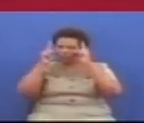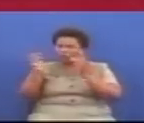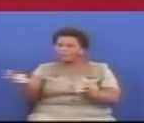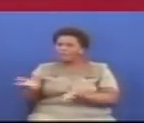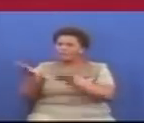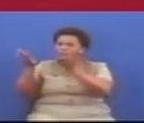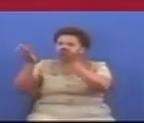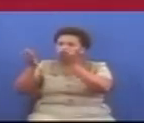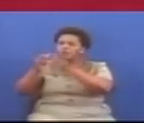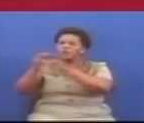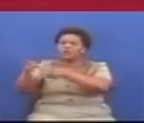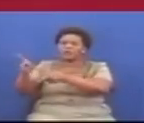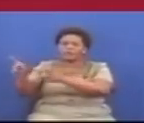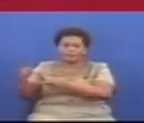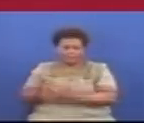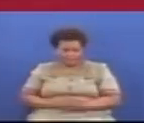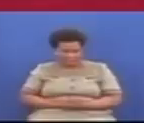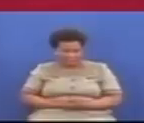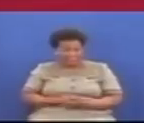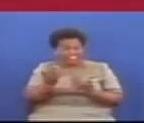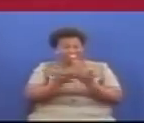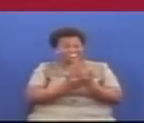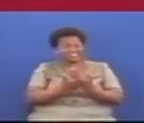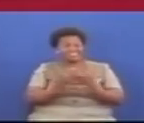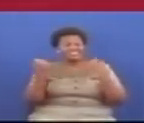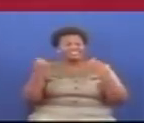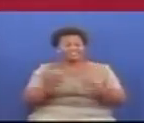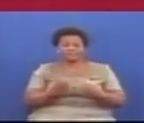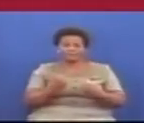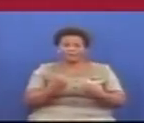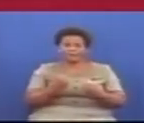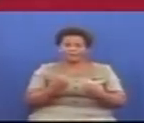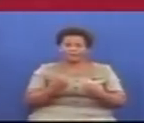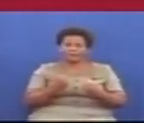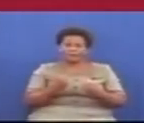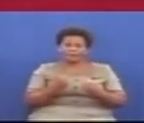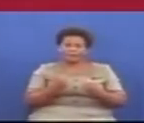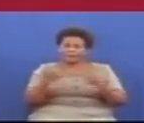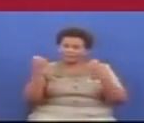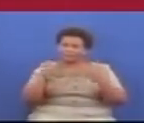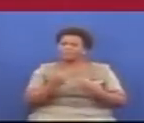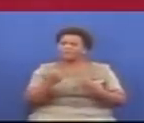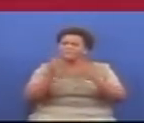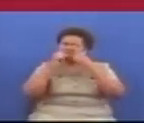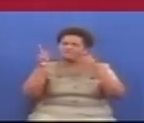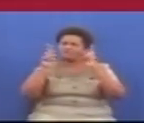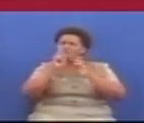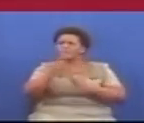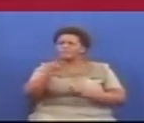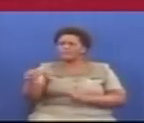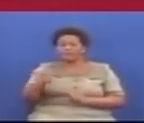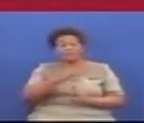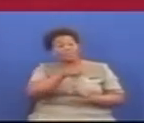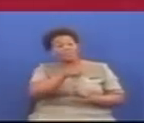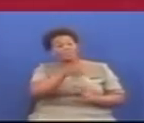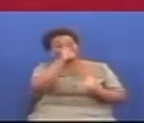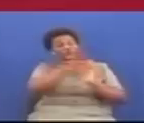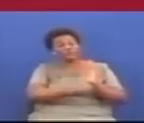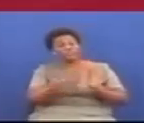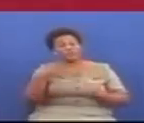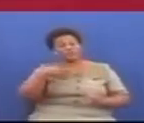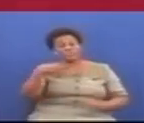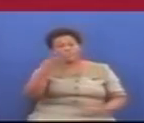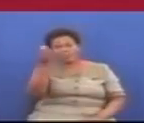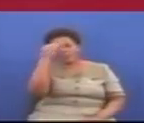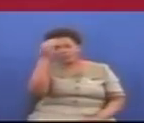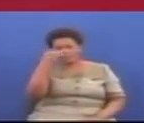maendeleo ya wananchi vilianzishwa nchi nzima, chuo hiki kilianza kuitwa Kibaha FDC chini ya Wizara ya Elimu, kikiwa miongoni mwa vyuo